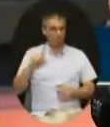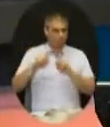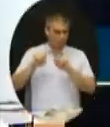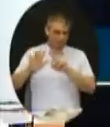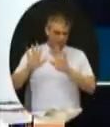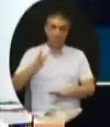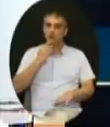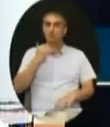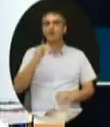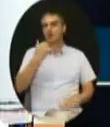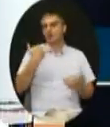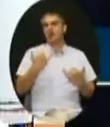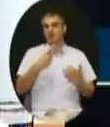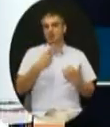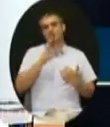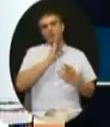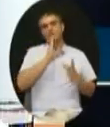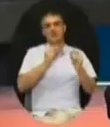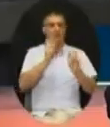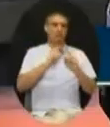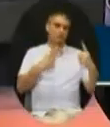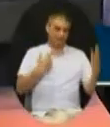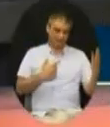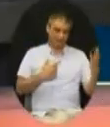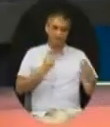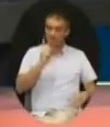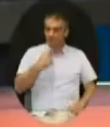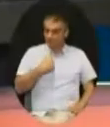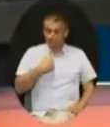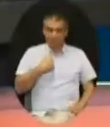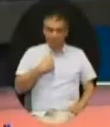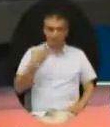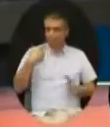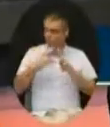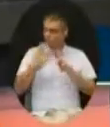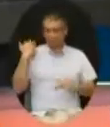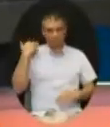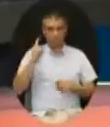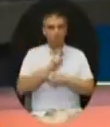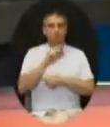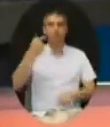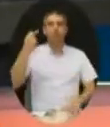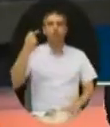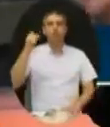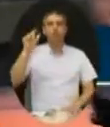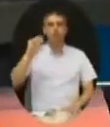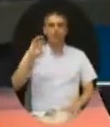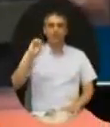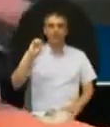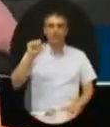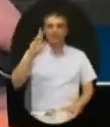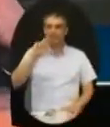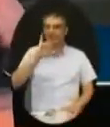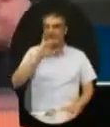אנטישמי. אמנם היום הם מסתירים את זה מאוד, אבל אני הייתי בצרפת בזמנו של ז'אן מארי לפן, לא,